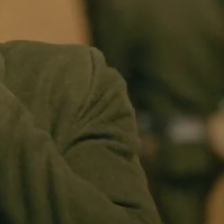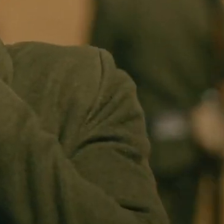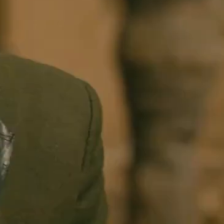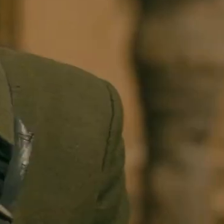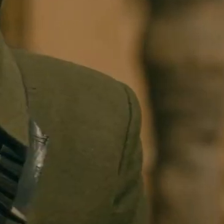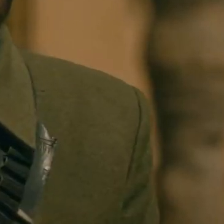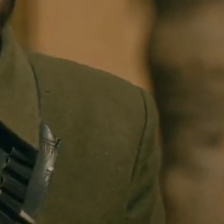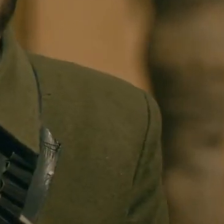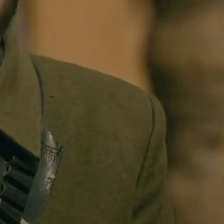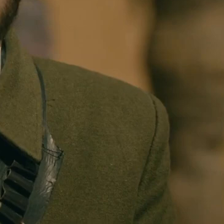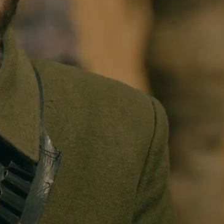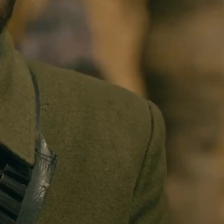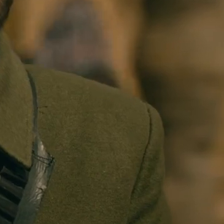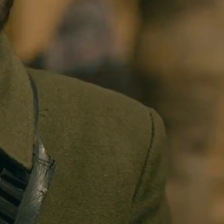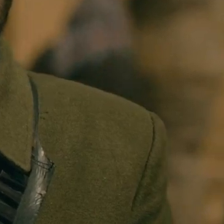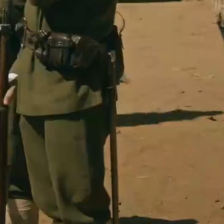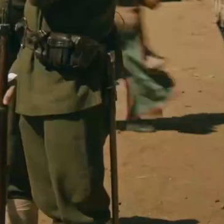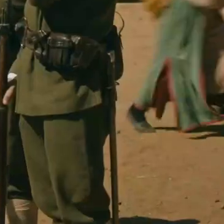kapattı.